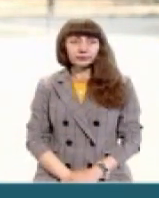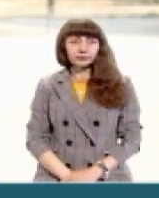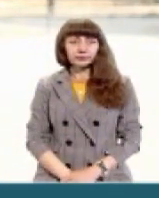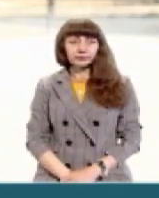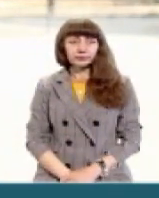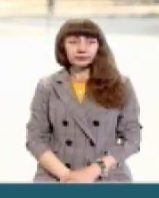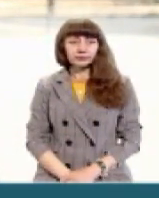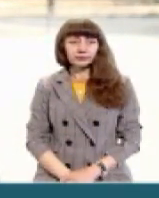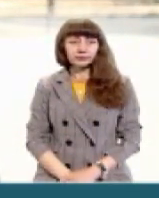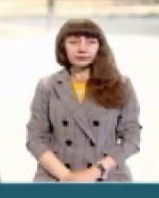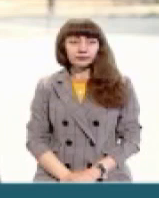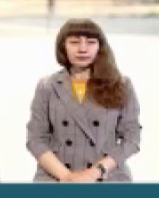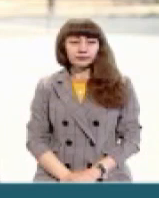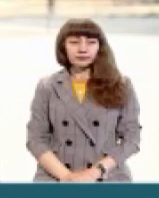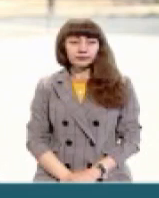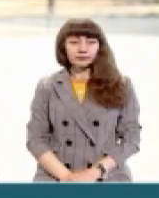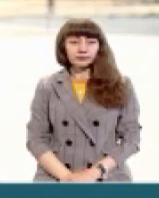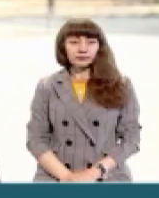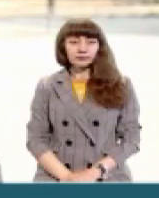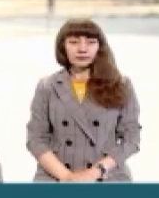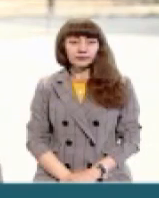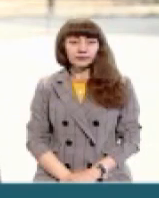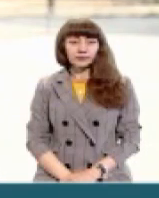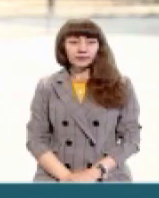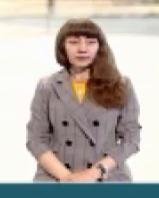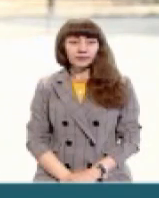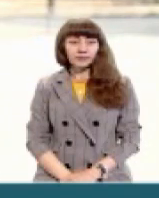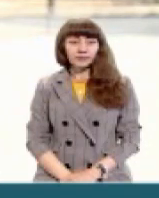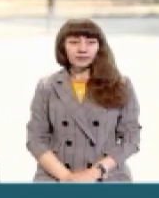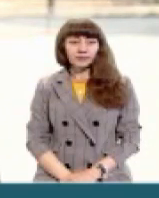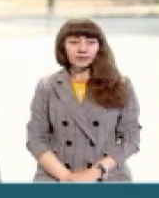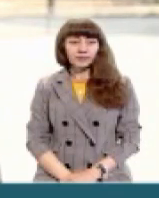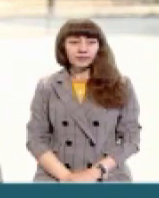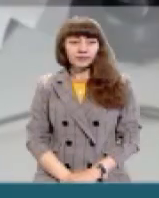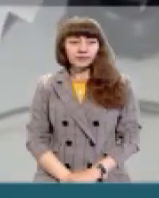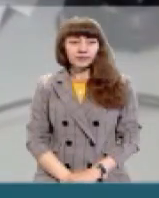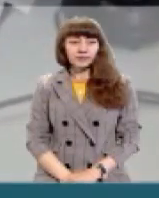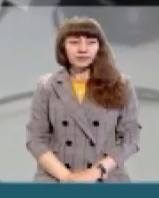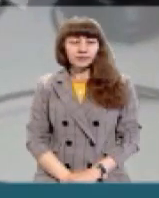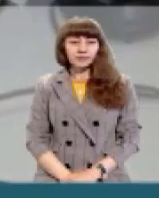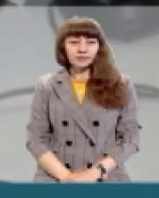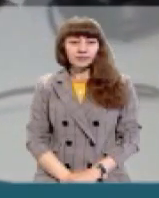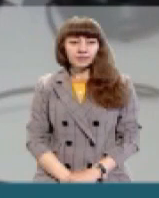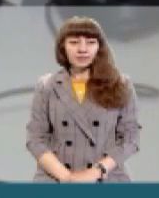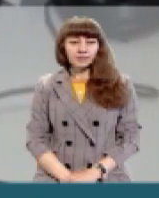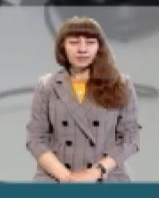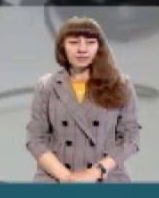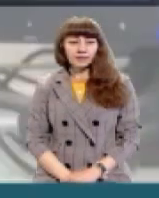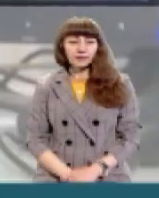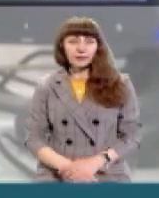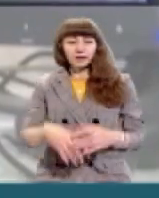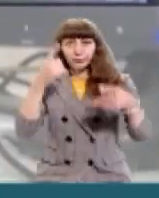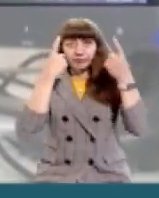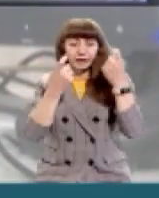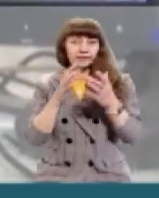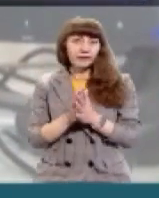20-25%-ға дейін де көтеруі мүмкін. Бұндай жағдайда олардың үстінен сыбайластық фактісі бойынша іс қозғалады. Қазақстан Республикасының қаржы